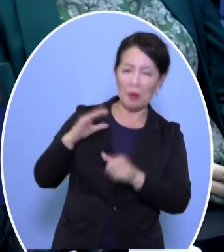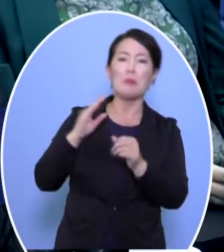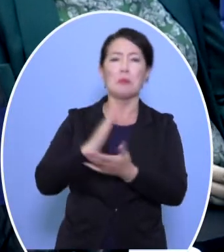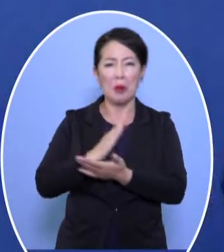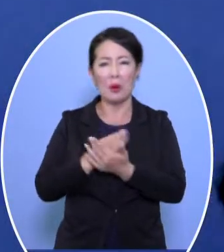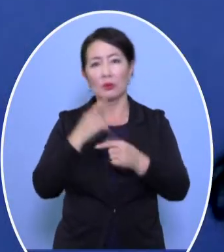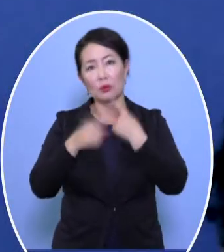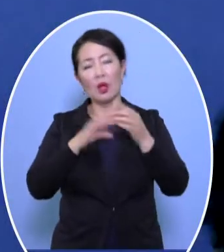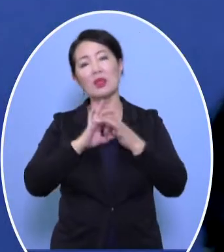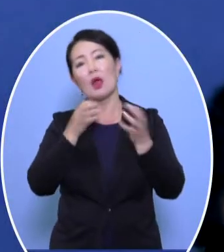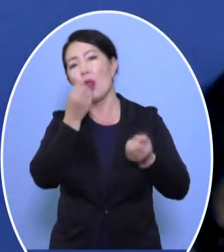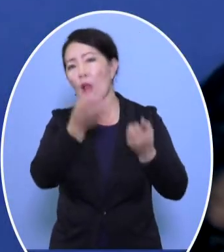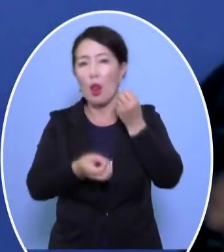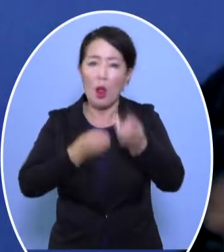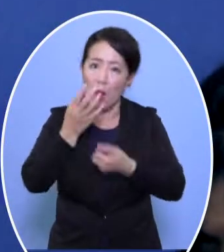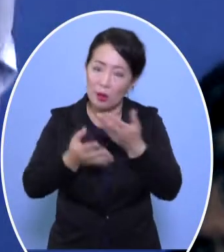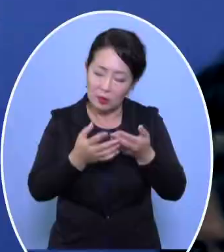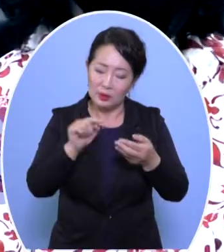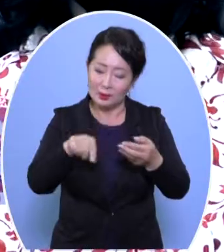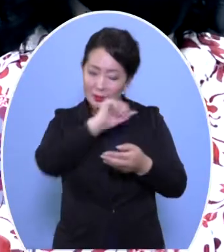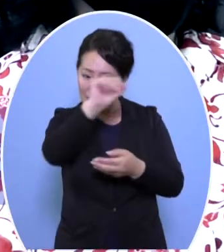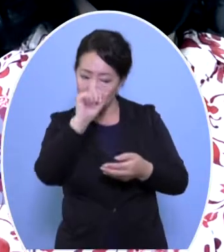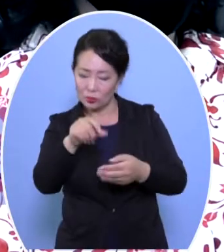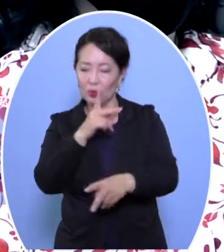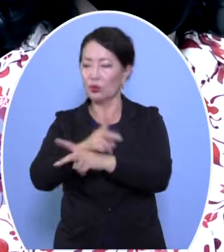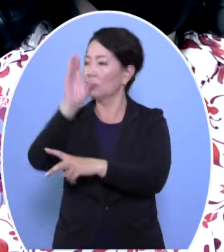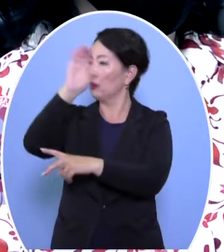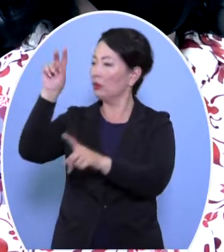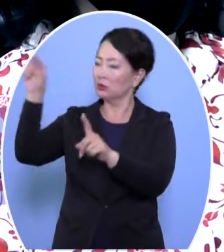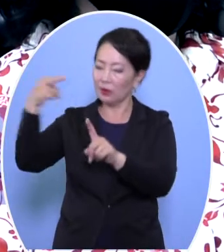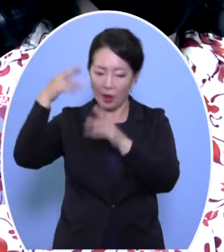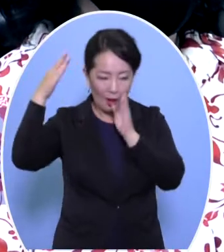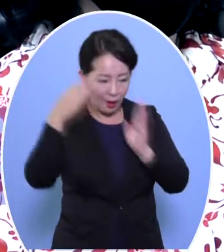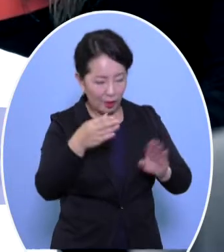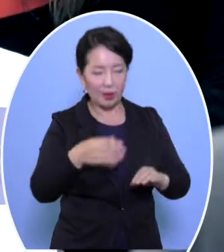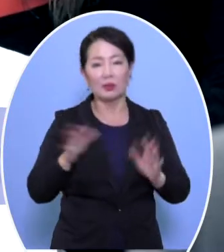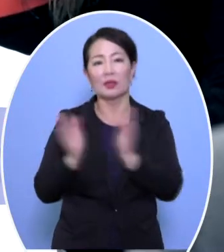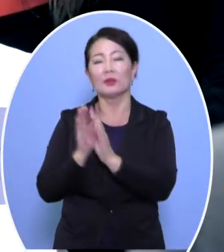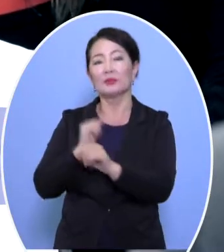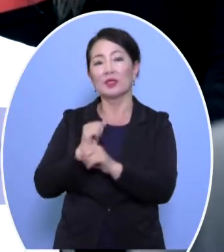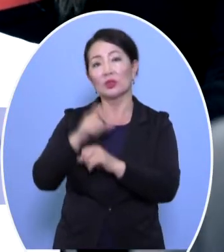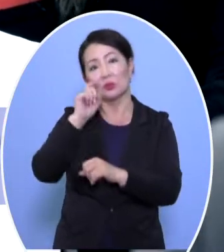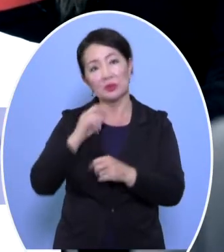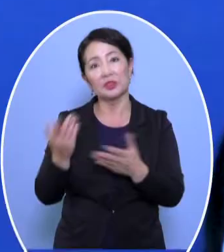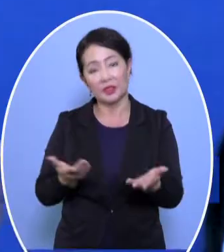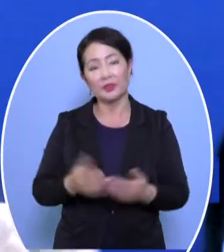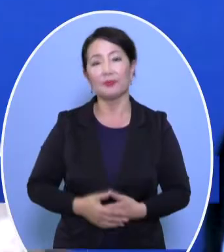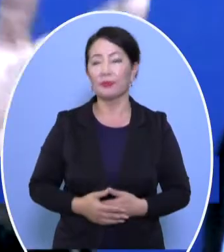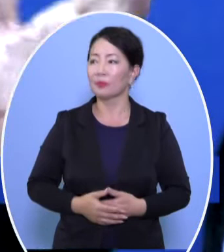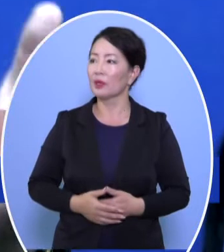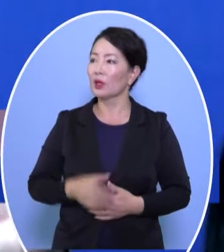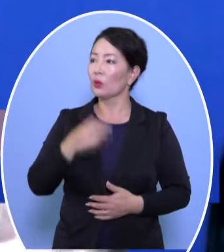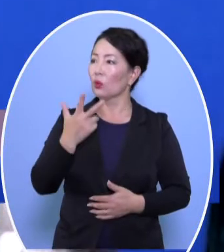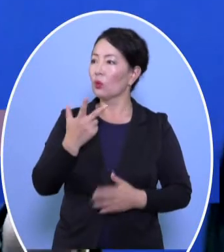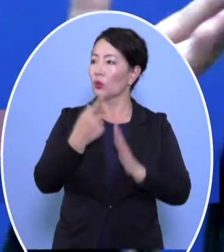талаар илэн талангуу хэлж за дээрх асуудлыг хууль хяналтын байгууллагаас анхааралтай авч хамтран ажиллахыг хүссэн юм. 3 сард